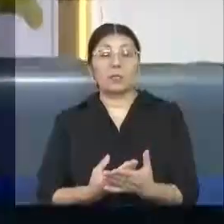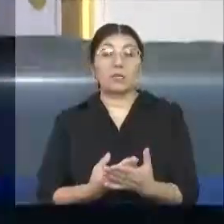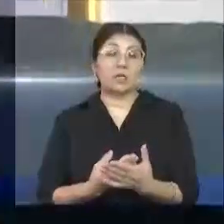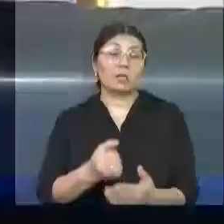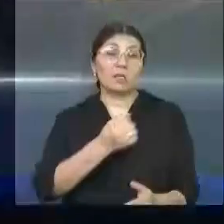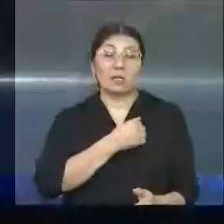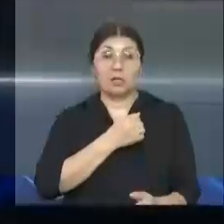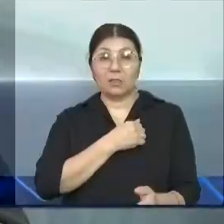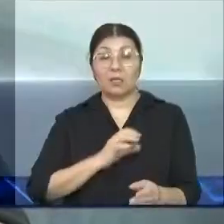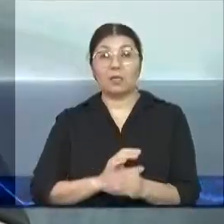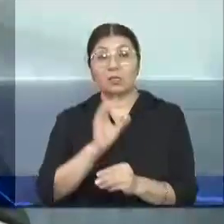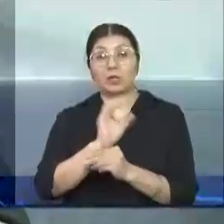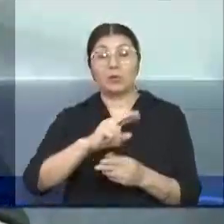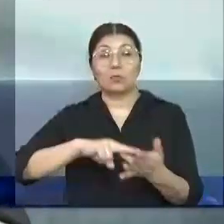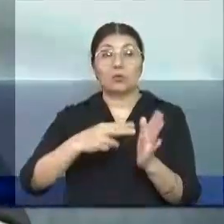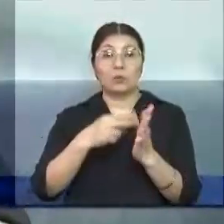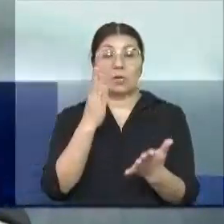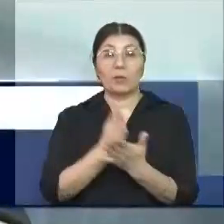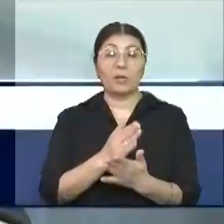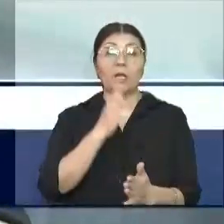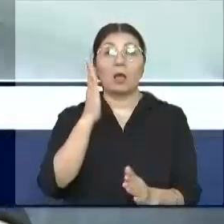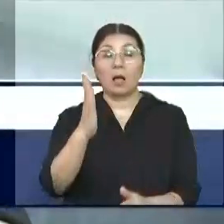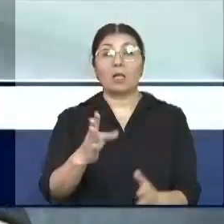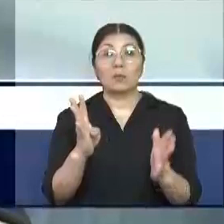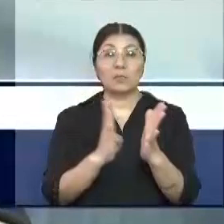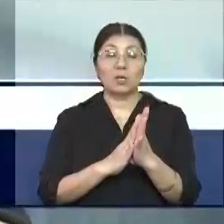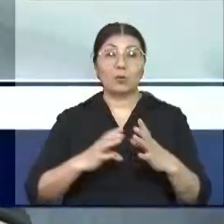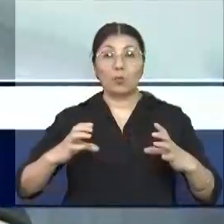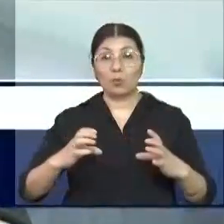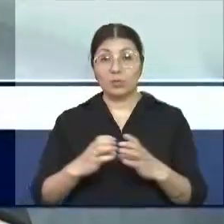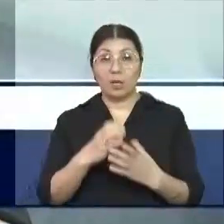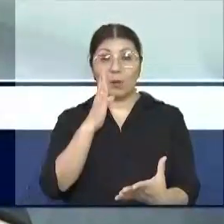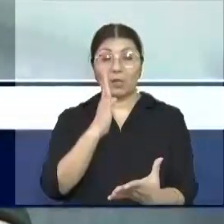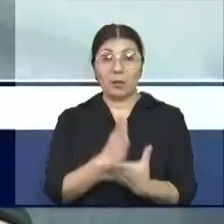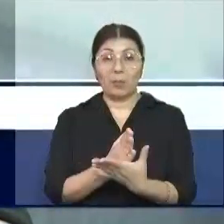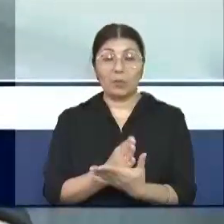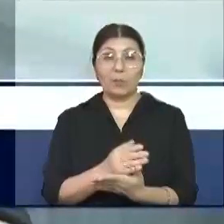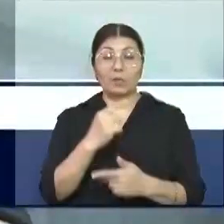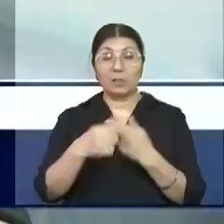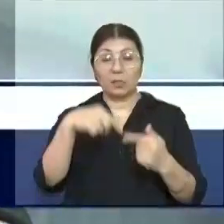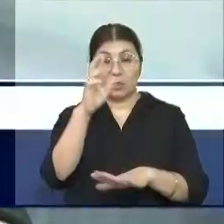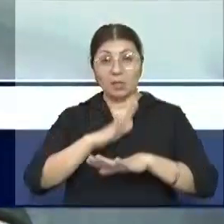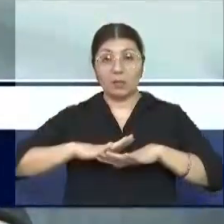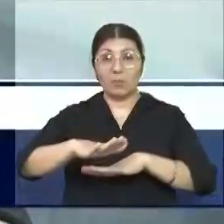де жоспарда бар. Алдымызда 9 команда бар. Одан кейінгі мемлекеттік